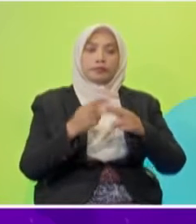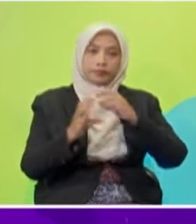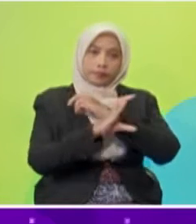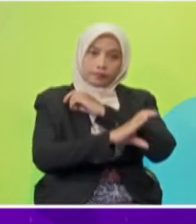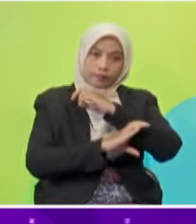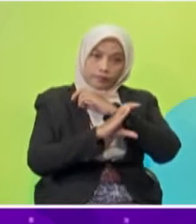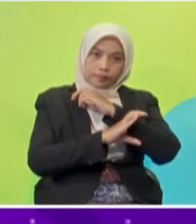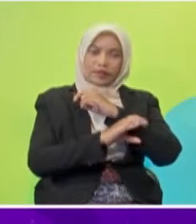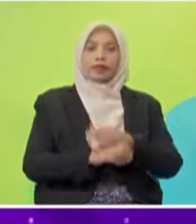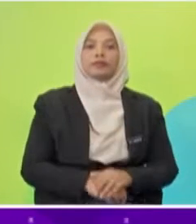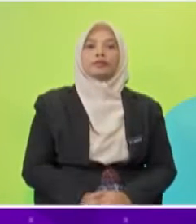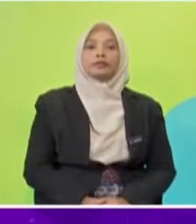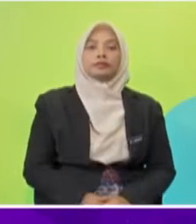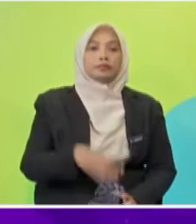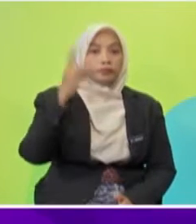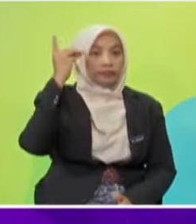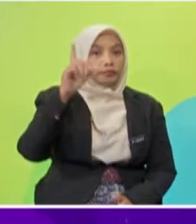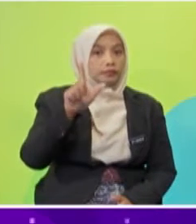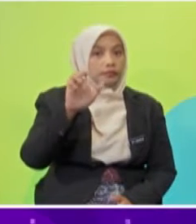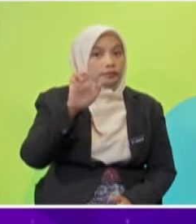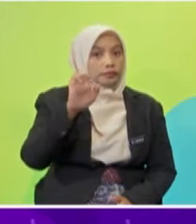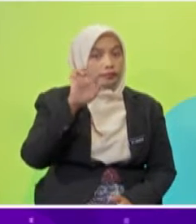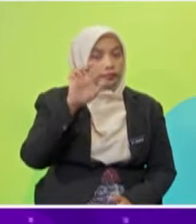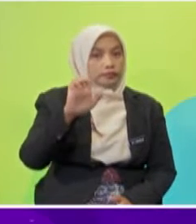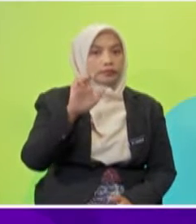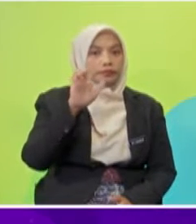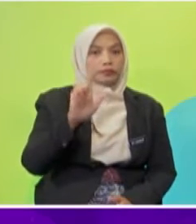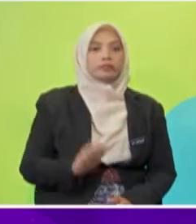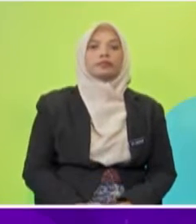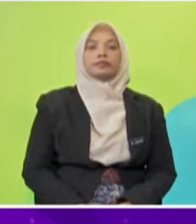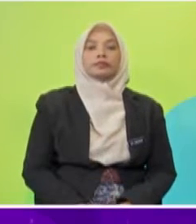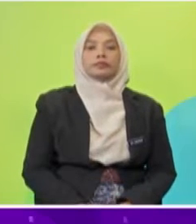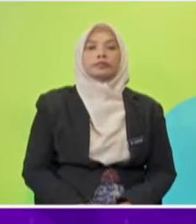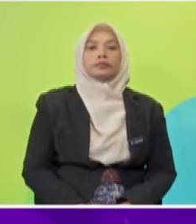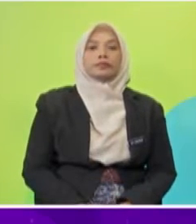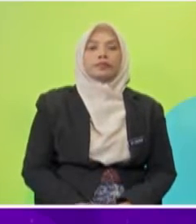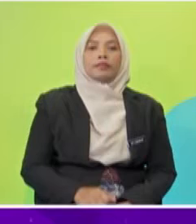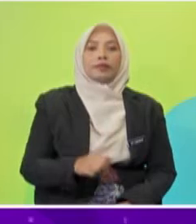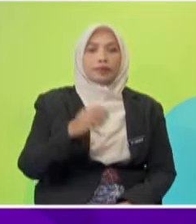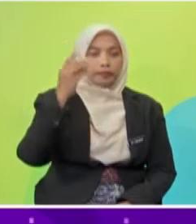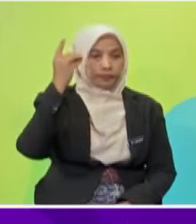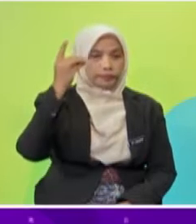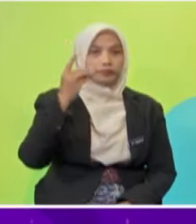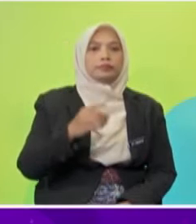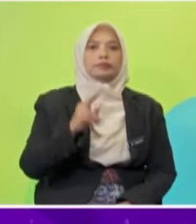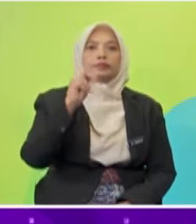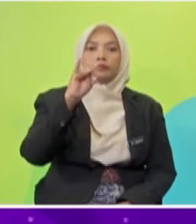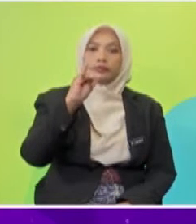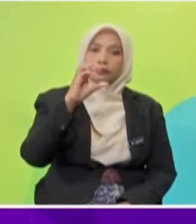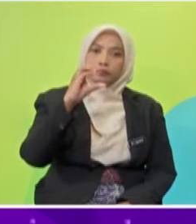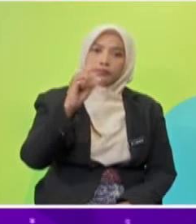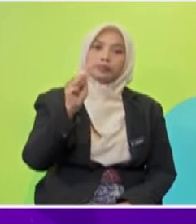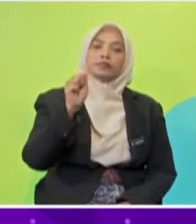kita dapat lihat, kita ada Datuk Lee Chong Wei, kita ada Panda Lela Rinong, kita ada Datuk Nicole and David, kita